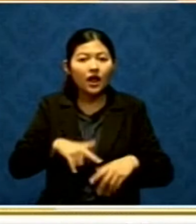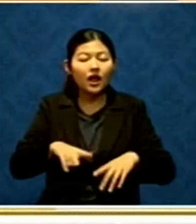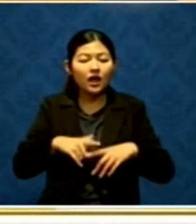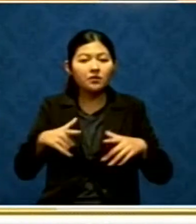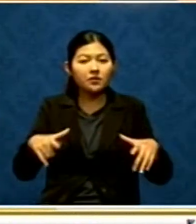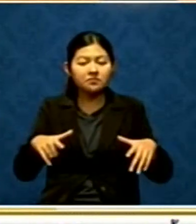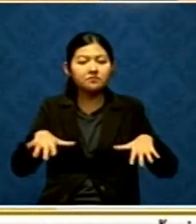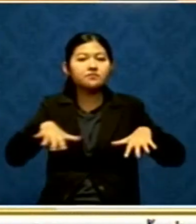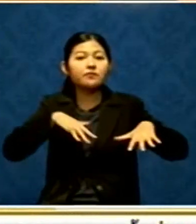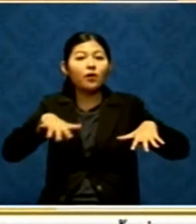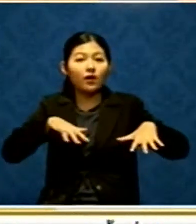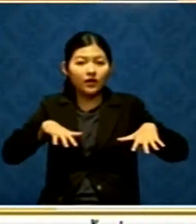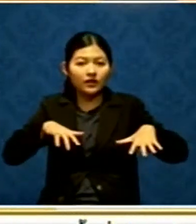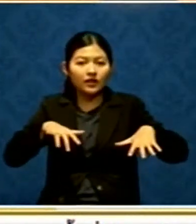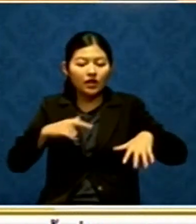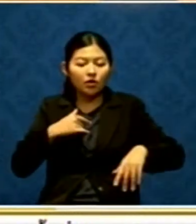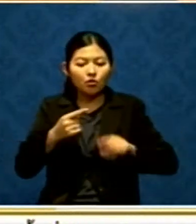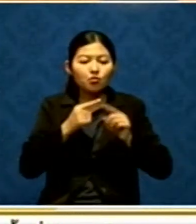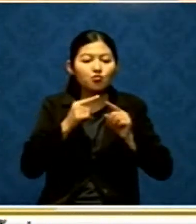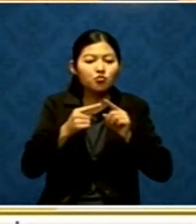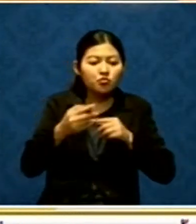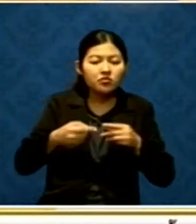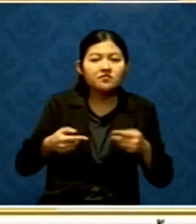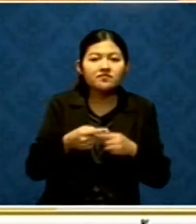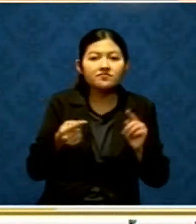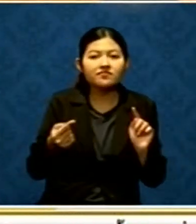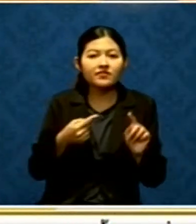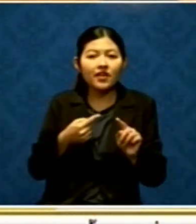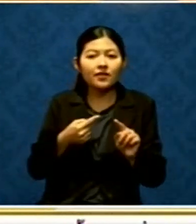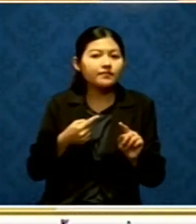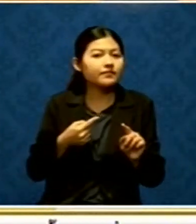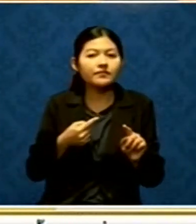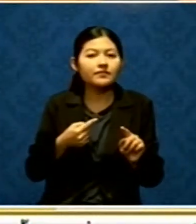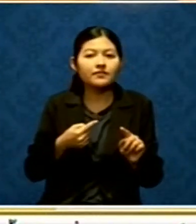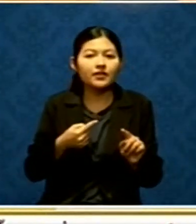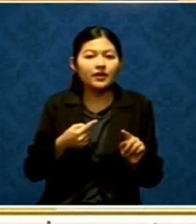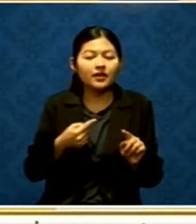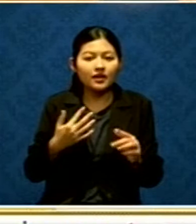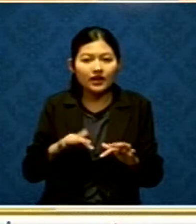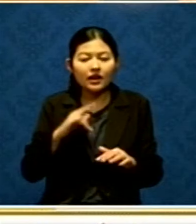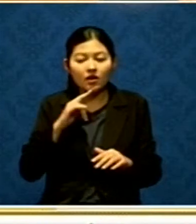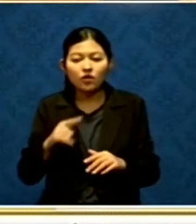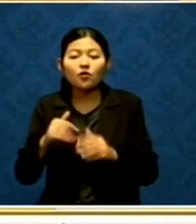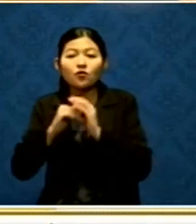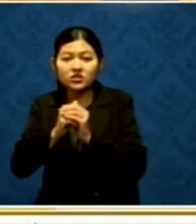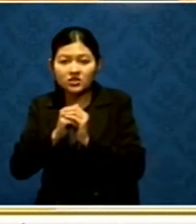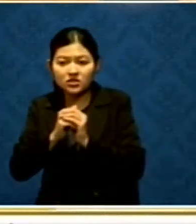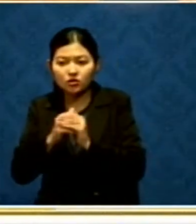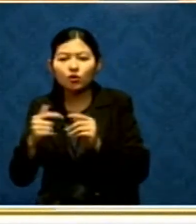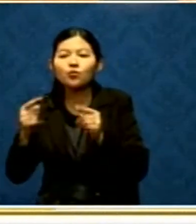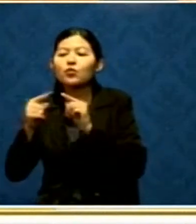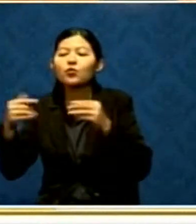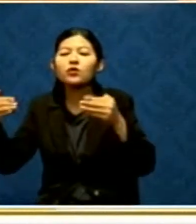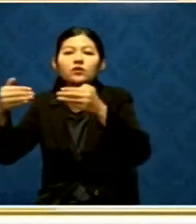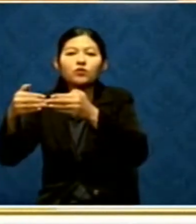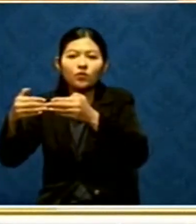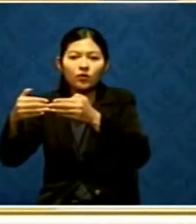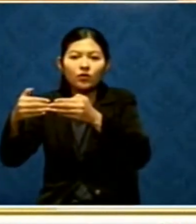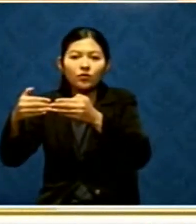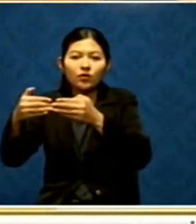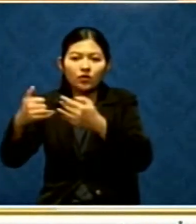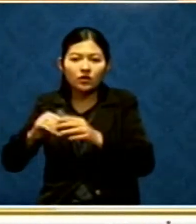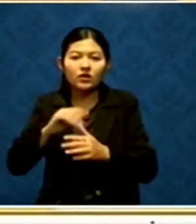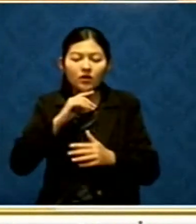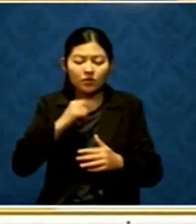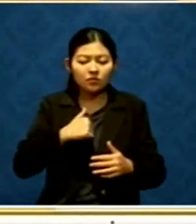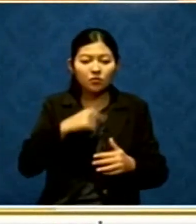เราจะไปคุยแทนผู้ขายไม่ได้เรารู้คนต้องจีนไปเจรจากันเองถ้าภาวะปกติเรา